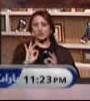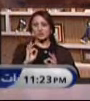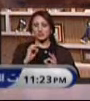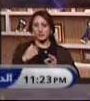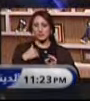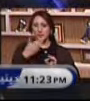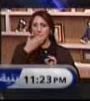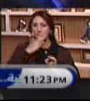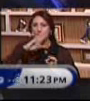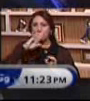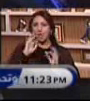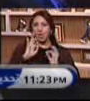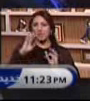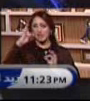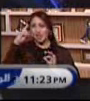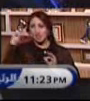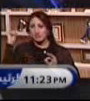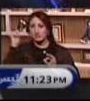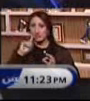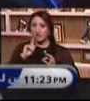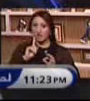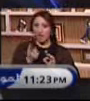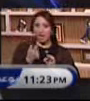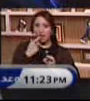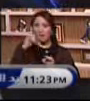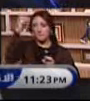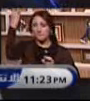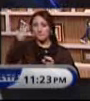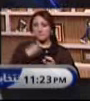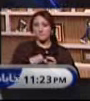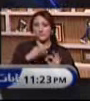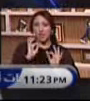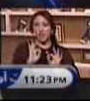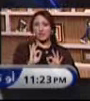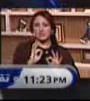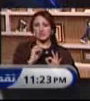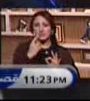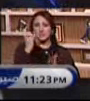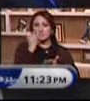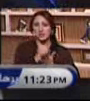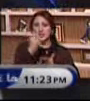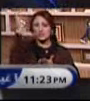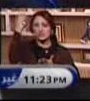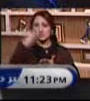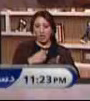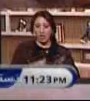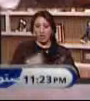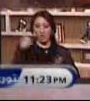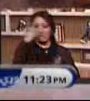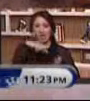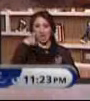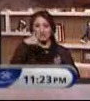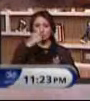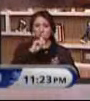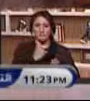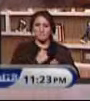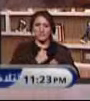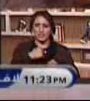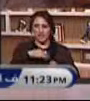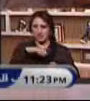بالنعمة ونسيان المنعم ده أول رافد كبير يدخل على القلب يقسيه فورا.